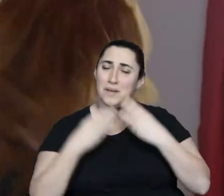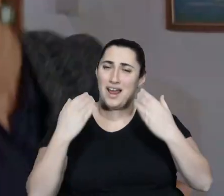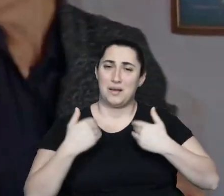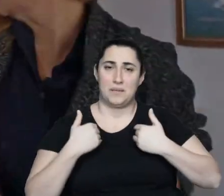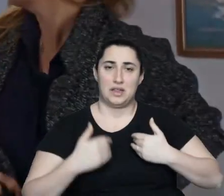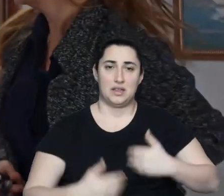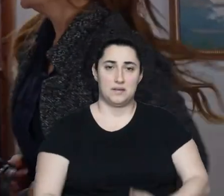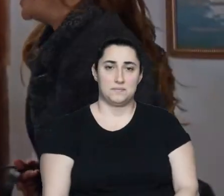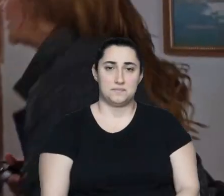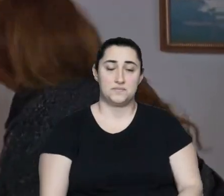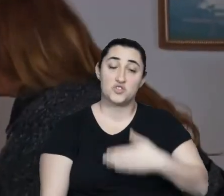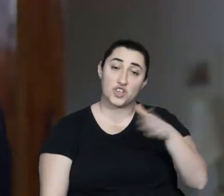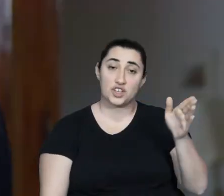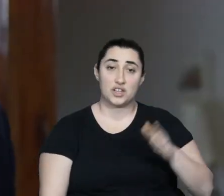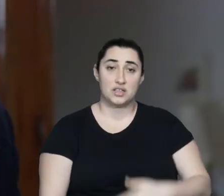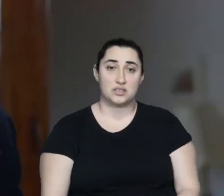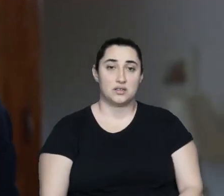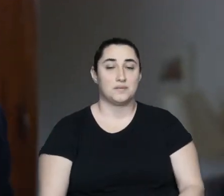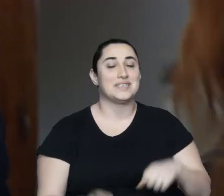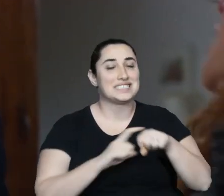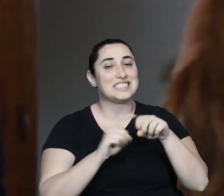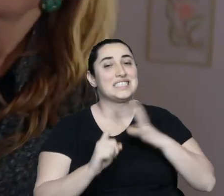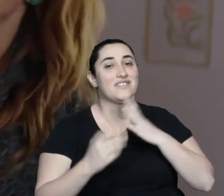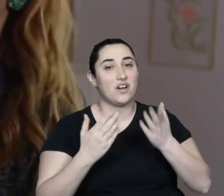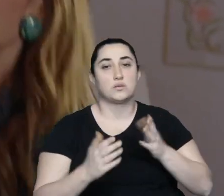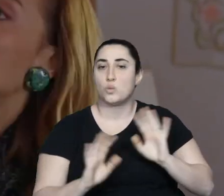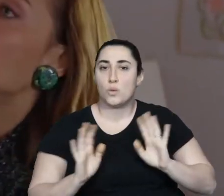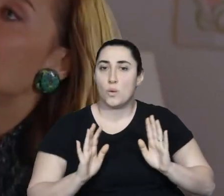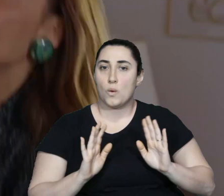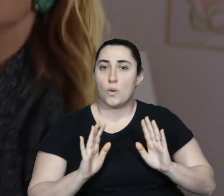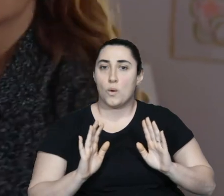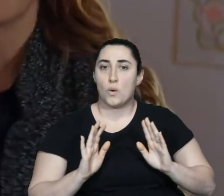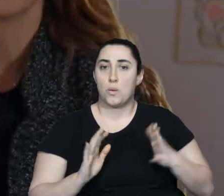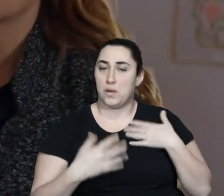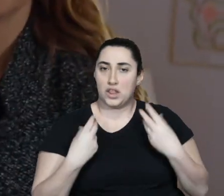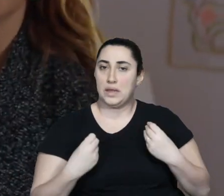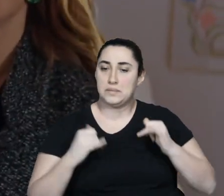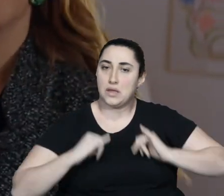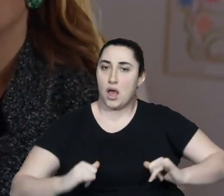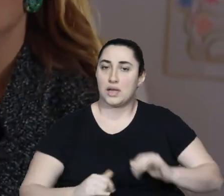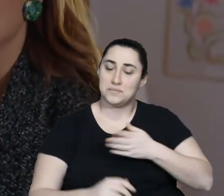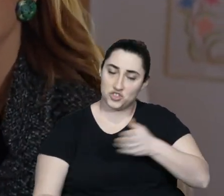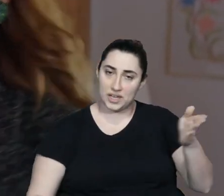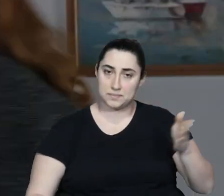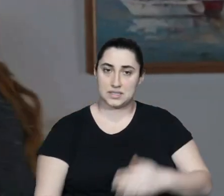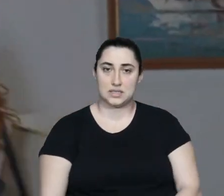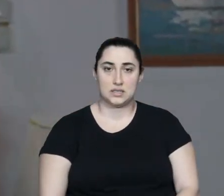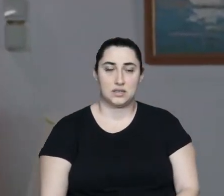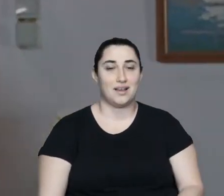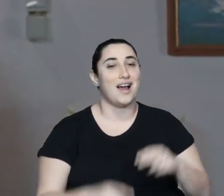beni. Çekilirim. Bak öfkeyle hareket ediyorsun. Yo. Ben gayet sakinim. Çekilir misin